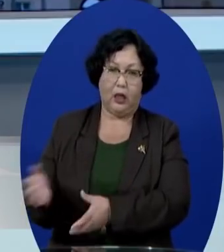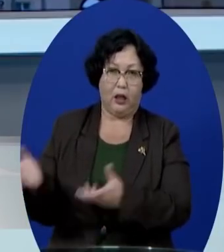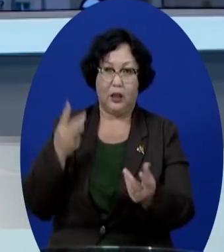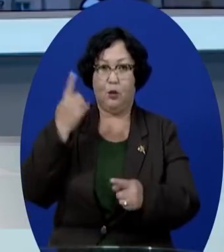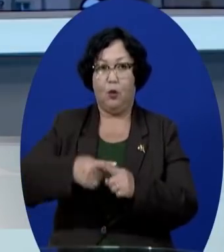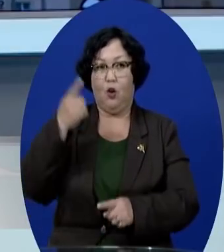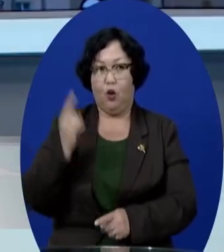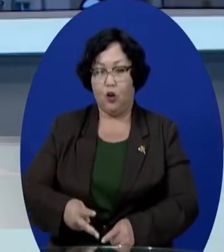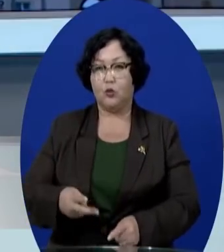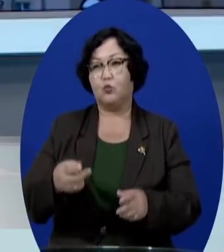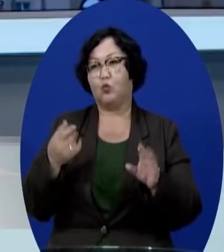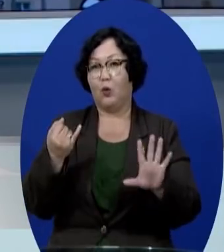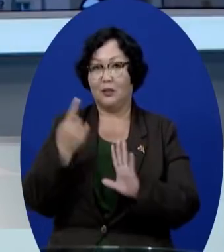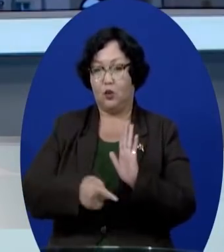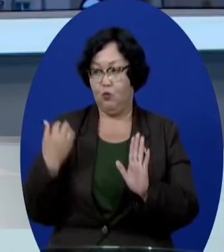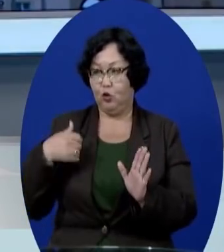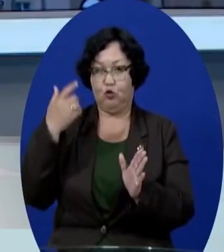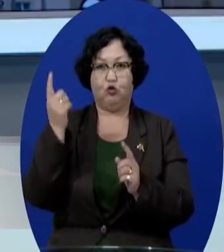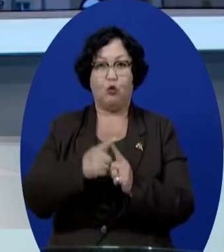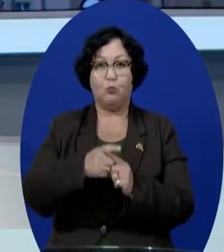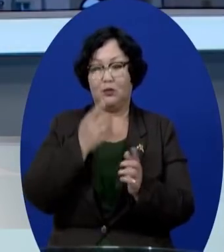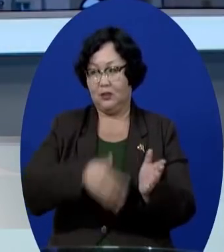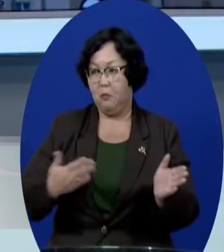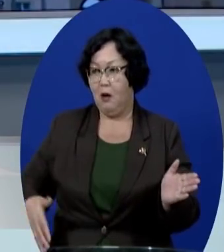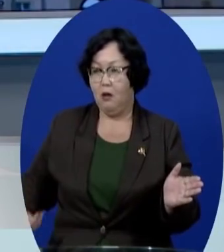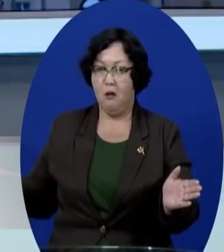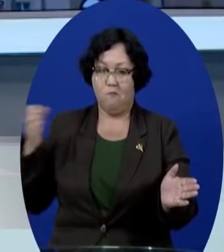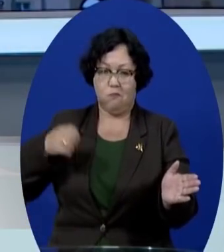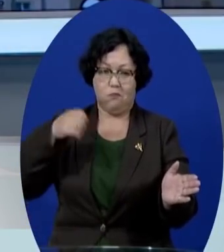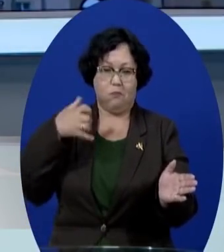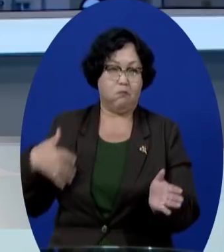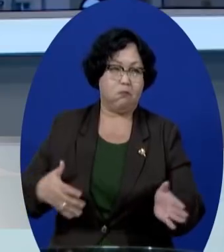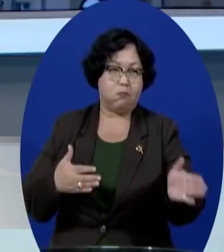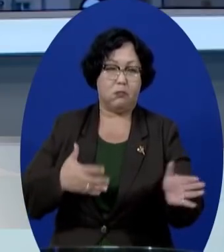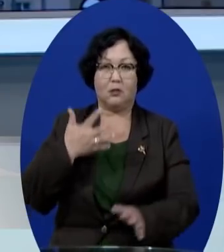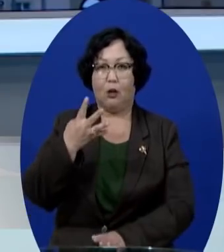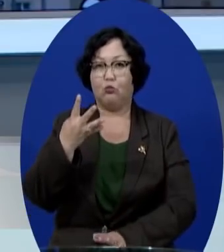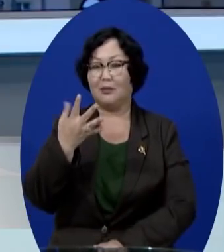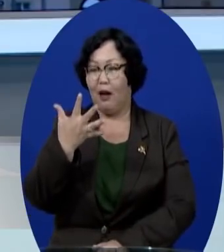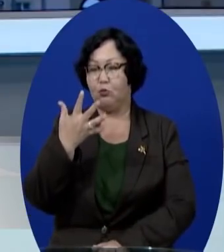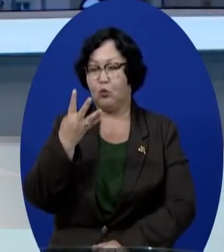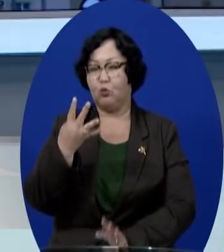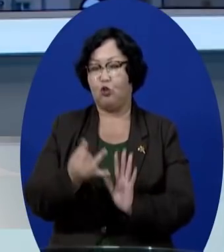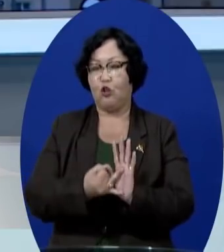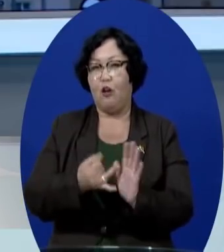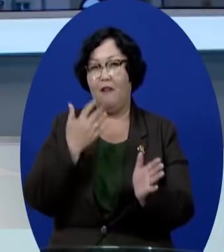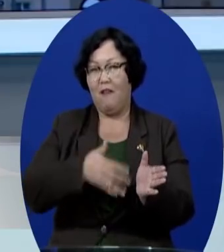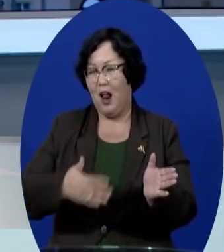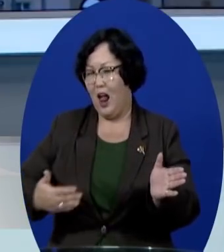дугаар сард хөтөлгөнд оруулсан байгаа. За өнгөрсөн 6 дугаар сараас хойш нийтдээ 547 богон ачаа Монгол Улсын нутаг дэвсгэрт орж ирсэн байна.